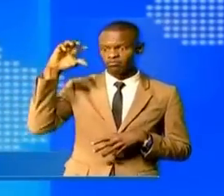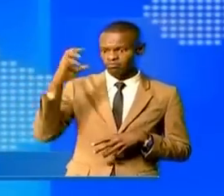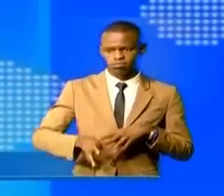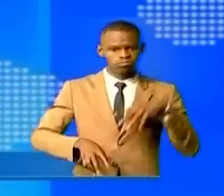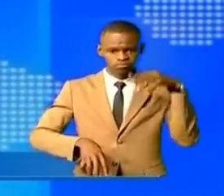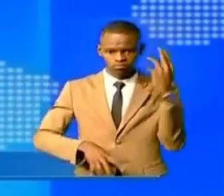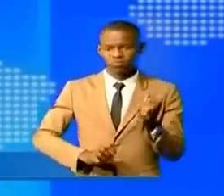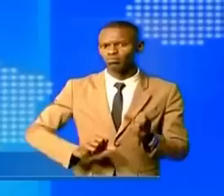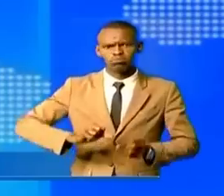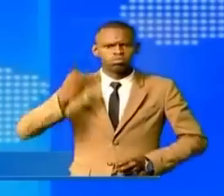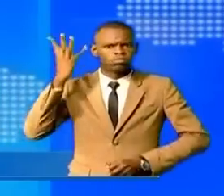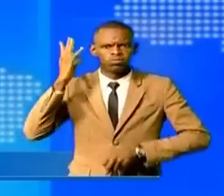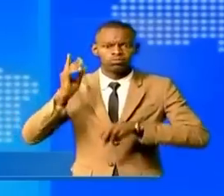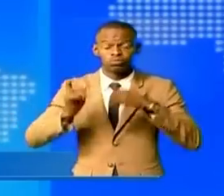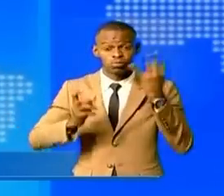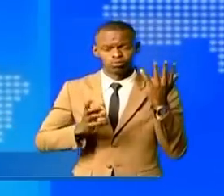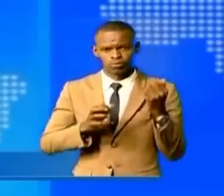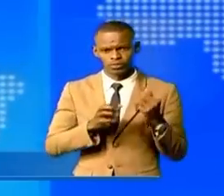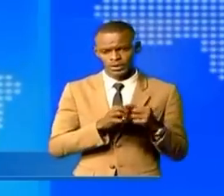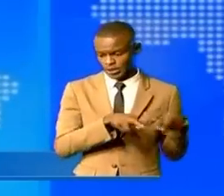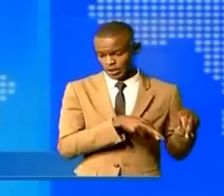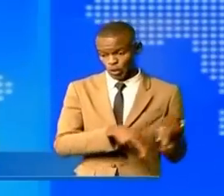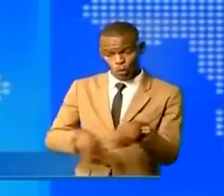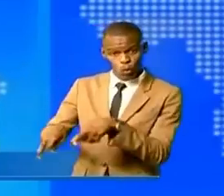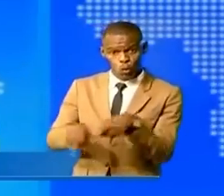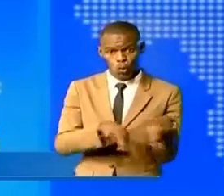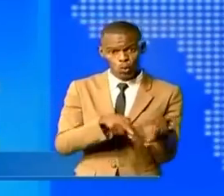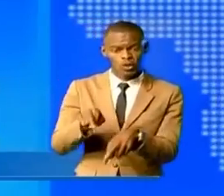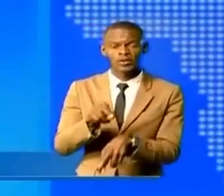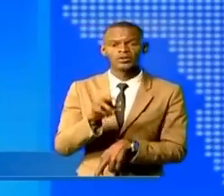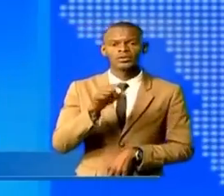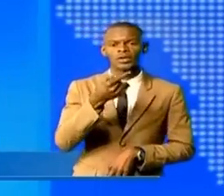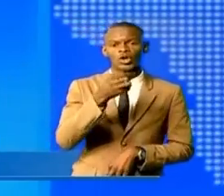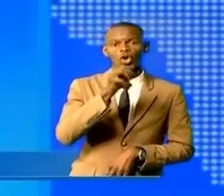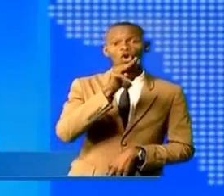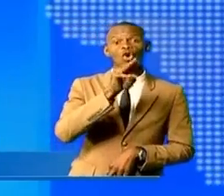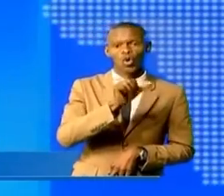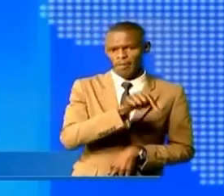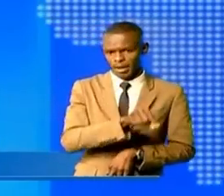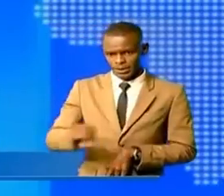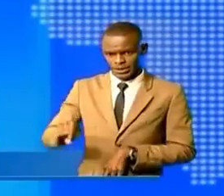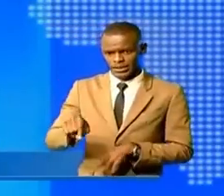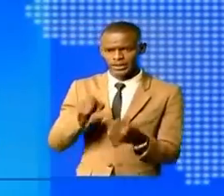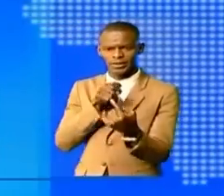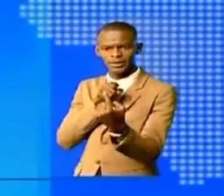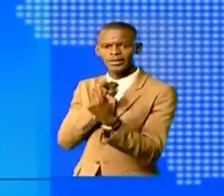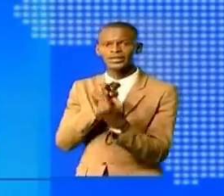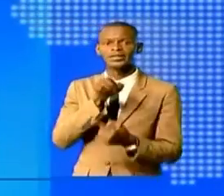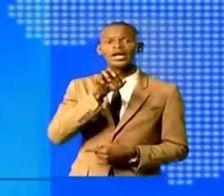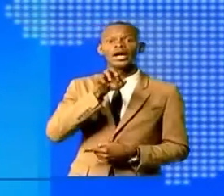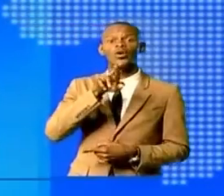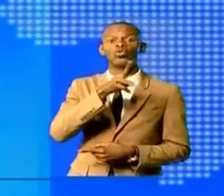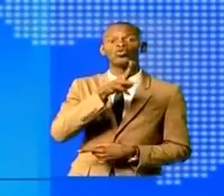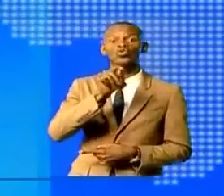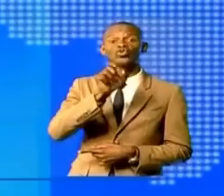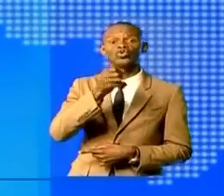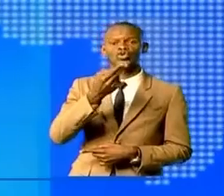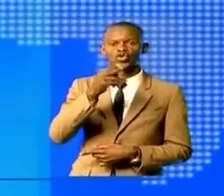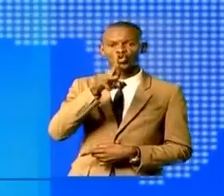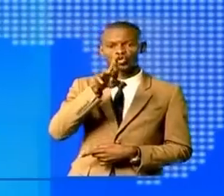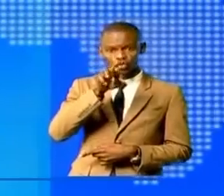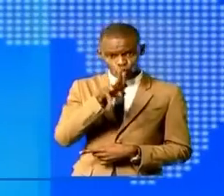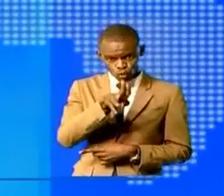de vérification pour connaître l'origine. Ce matin, les positions des FARDC ont été attaquées à Kibumba par les